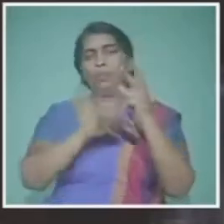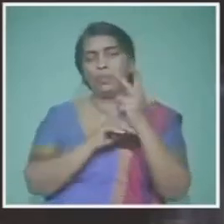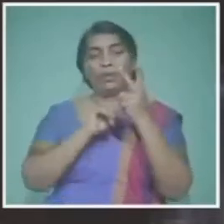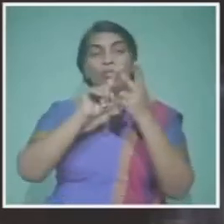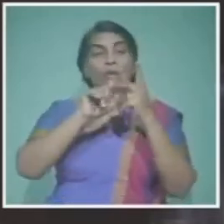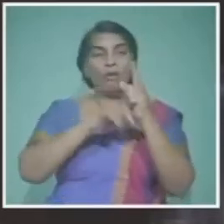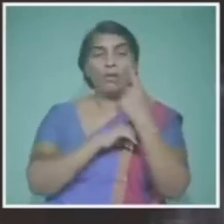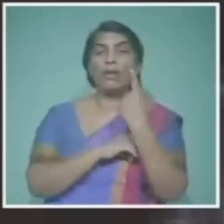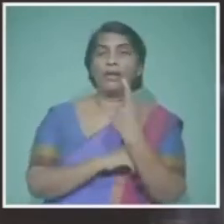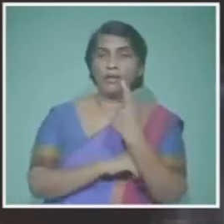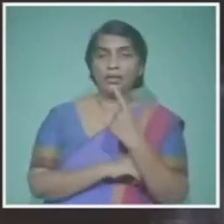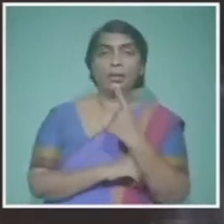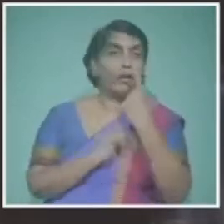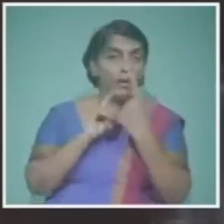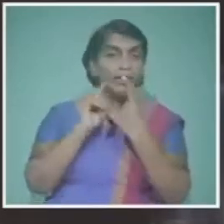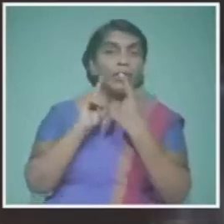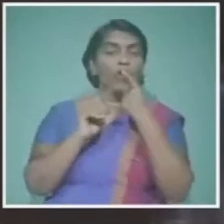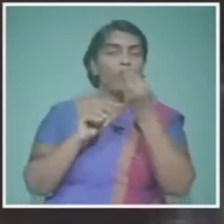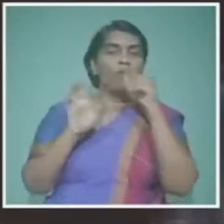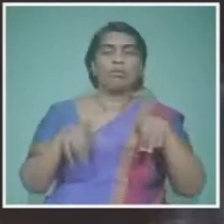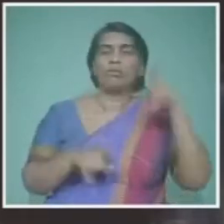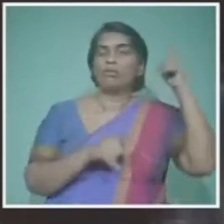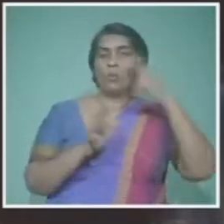2:1 වුණා නම් හරි එක වෙලා දිනේ කරන්නේ තමයි දැන්.